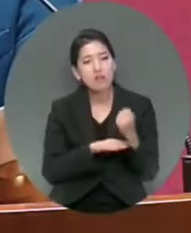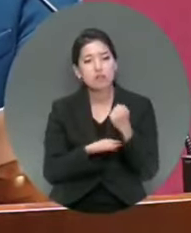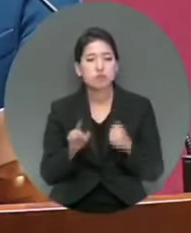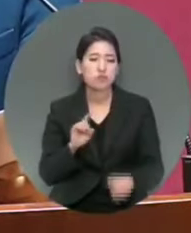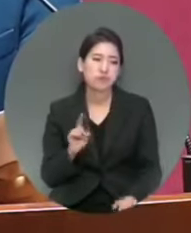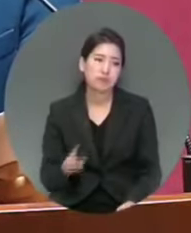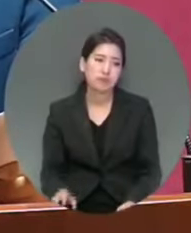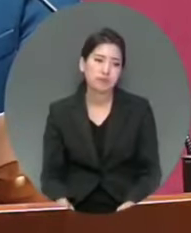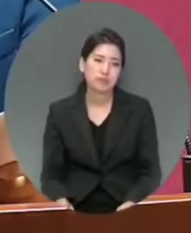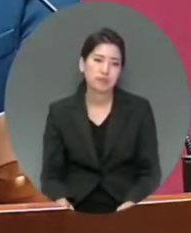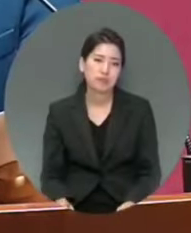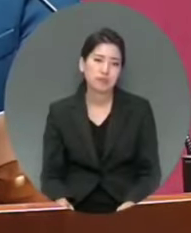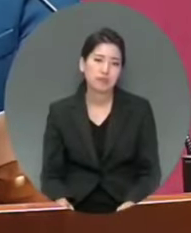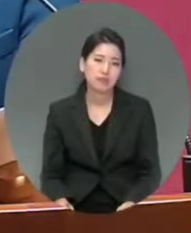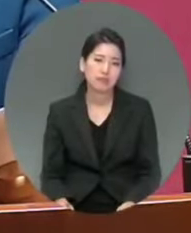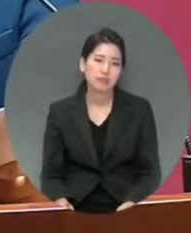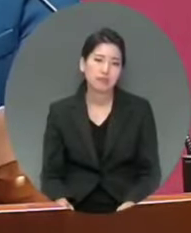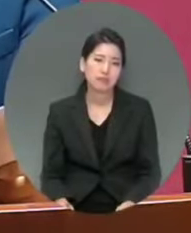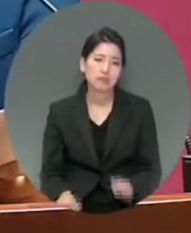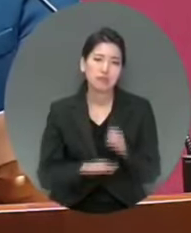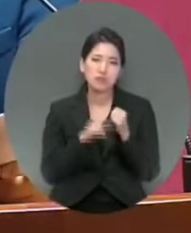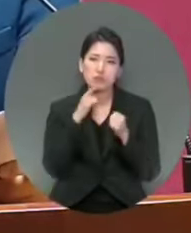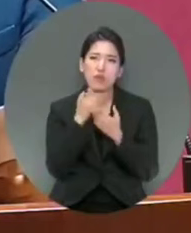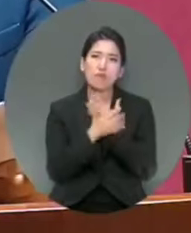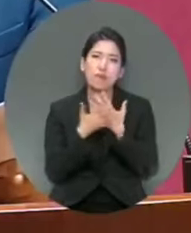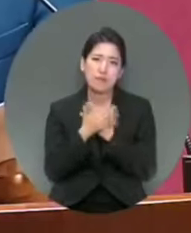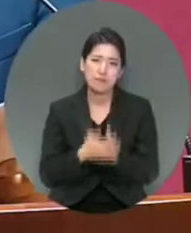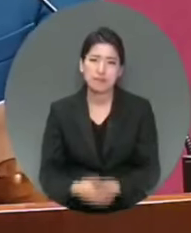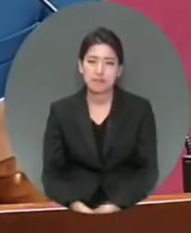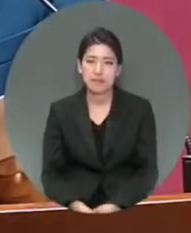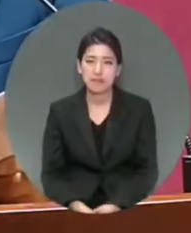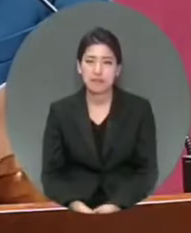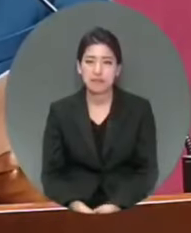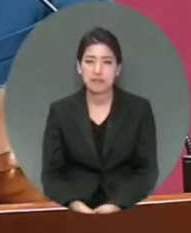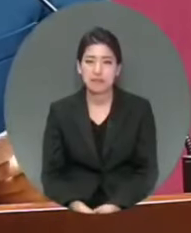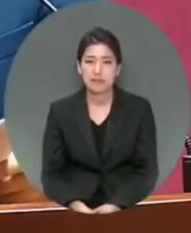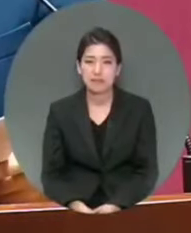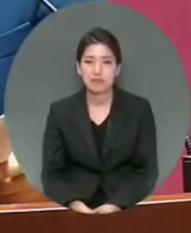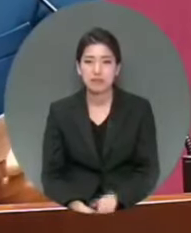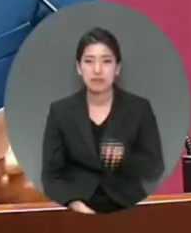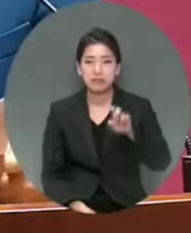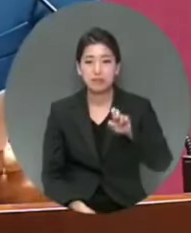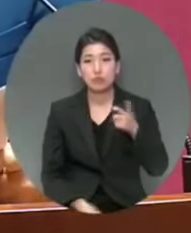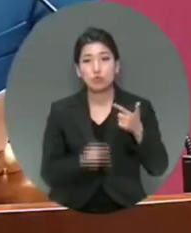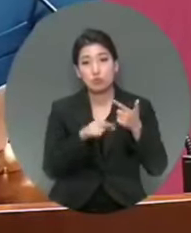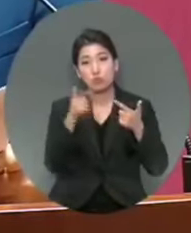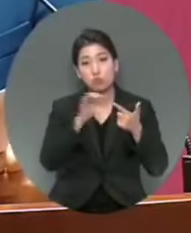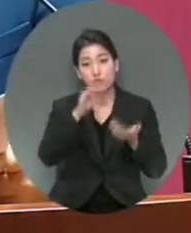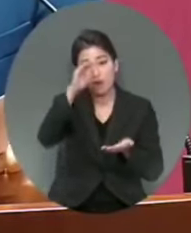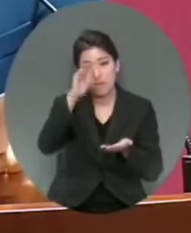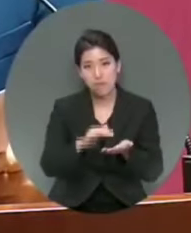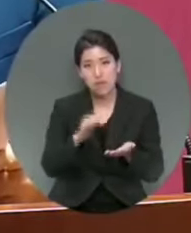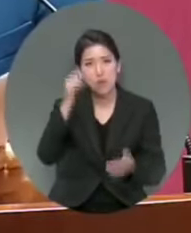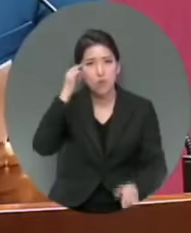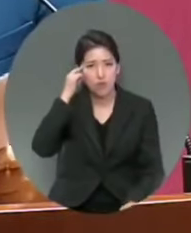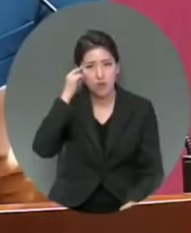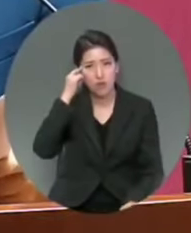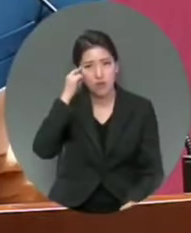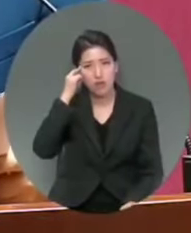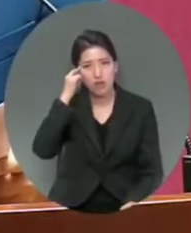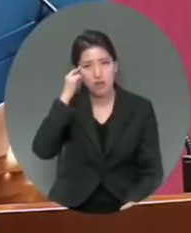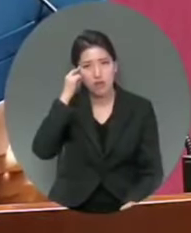이게 정말 명확하지 않습니다. 또 전년 대비 16.6%나 대폭 삭감하게 된 이 대한민국의 경제 성장